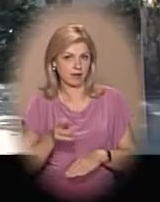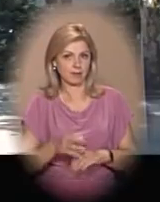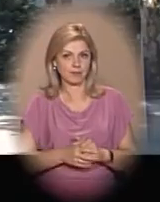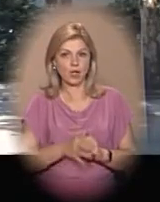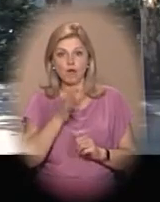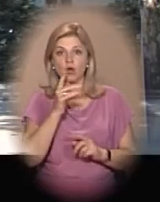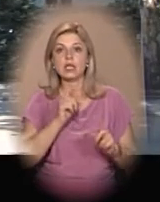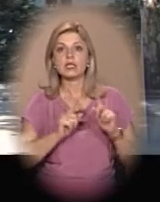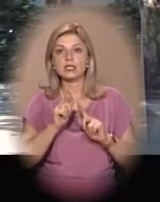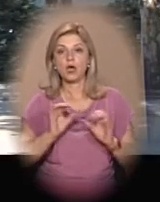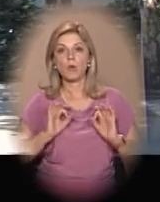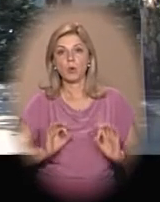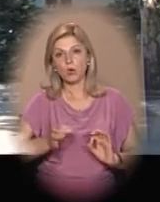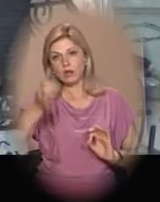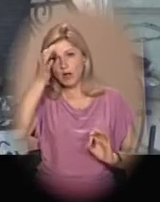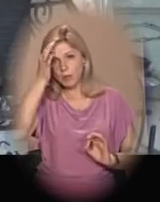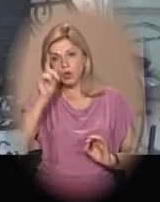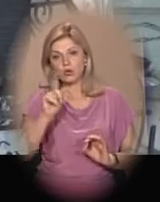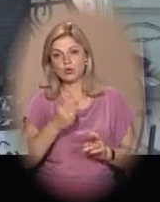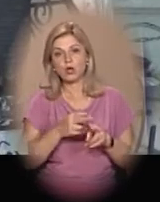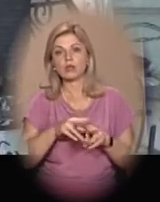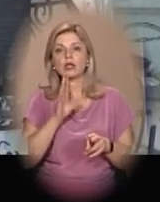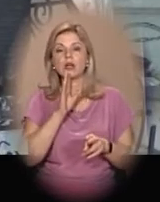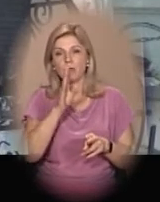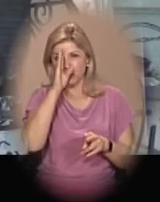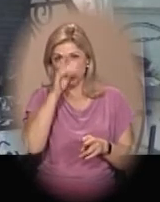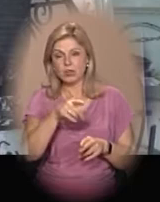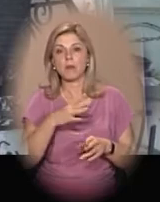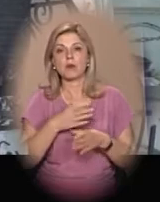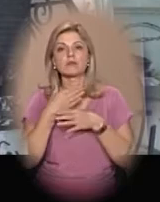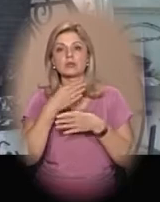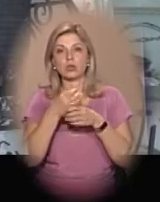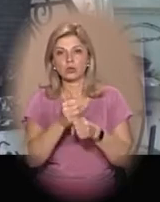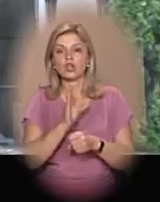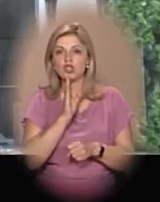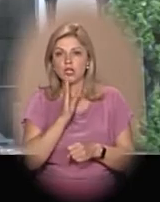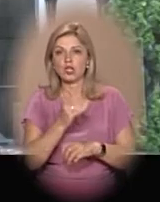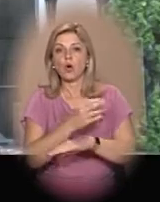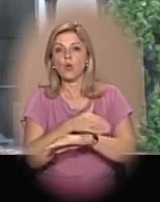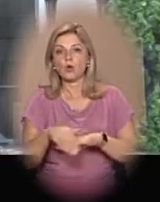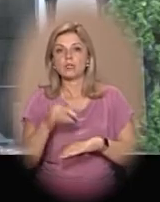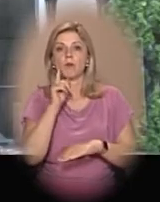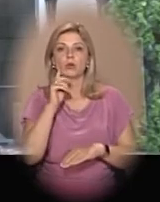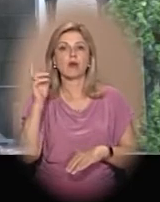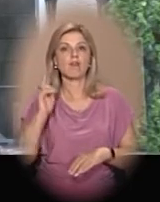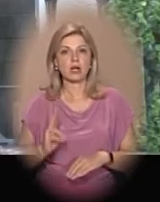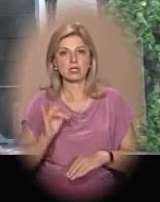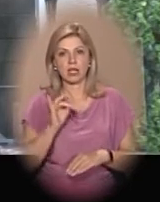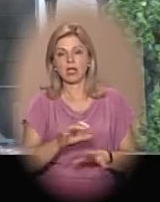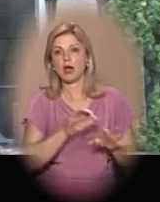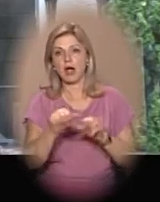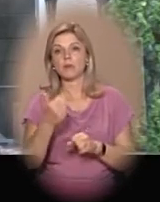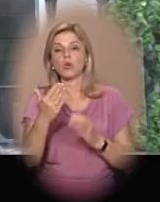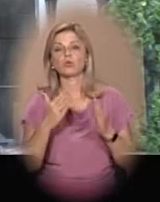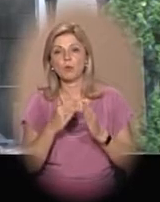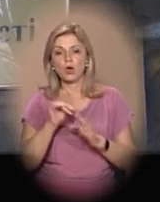ході засідання прокурор нагадав, що підсудний задушив жінку, яка мешкала в будинку номер 28 по Молодогвардійській, оволодів її майном –